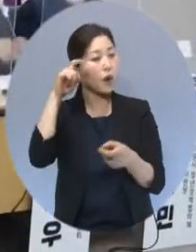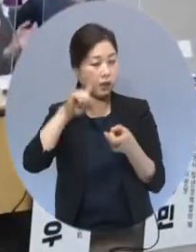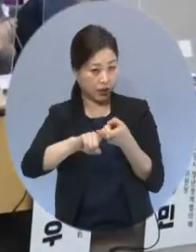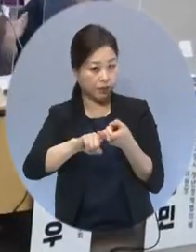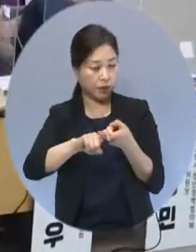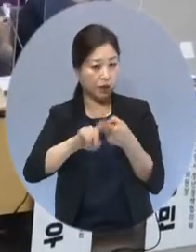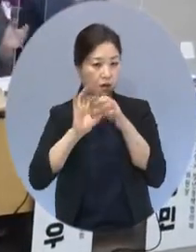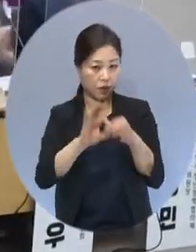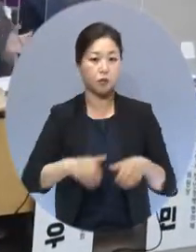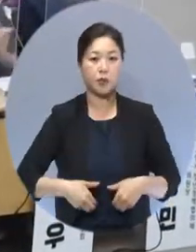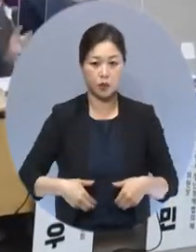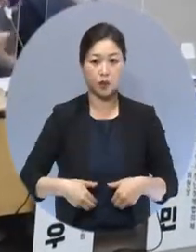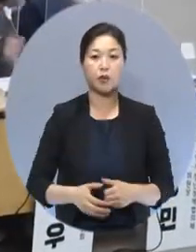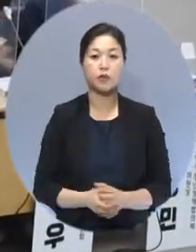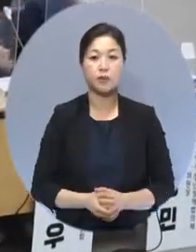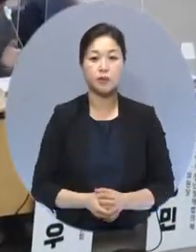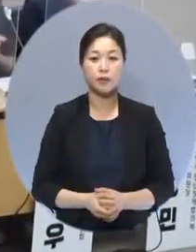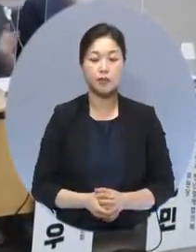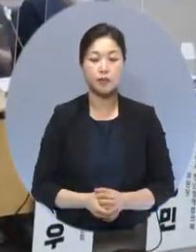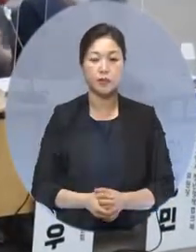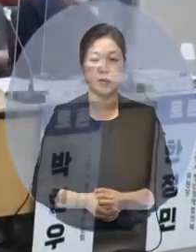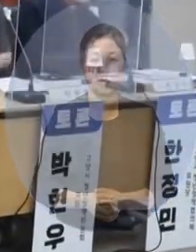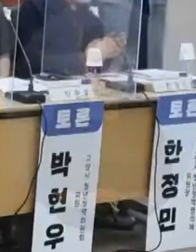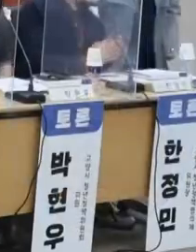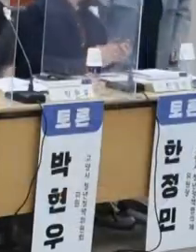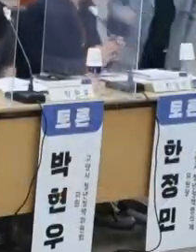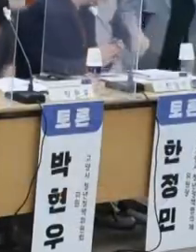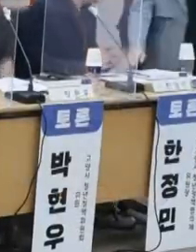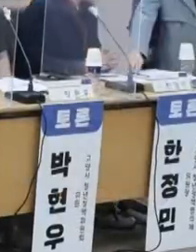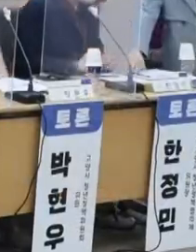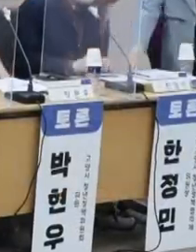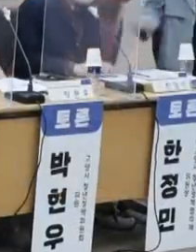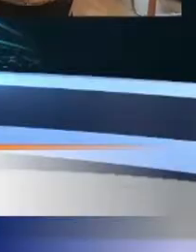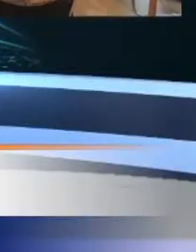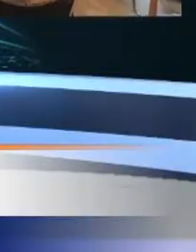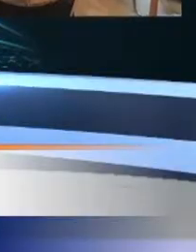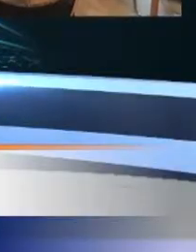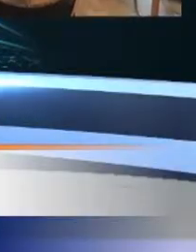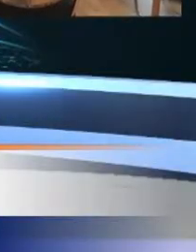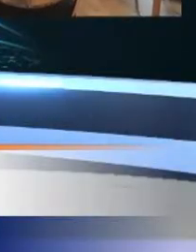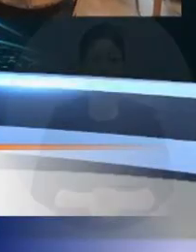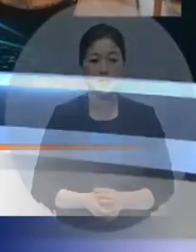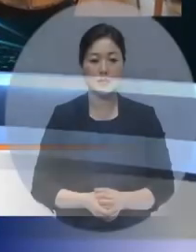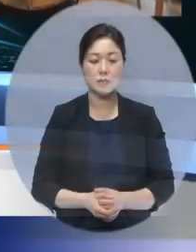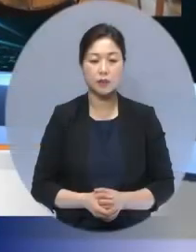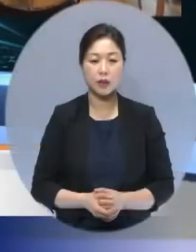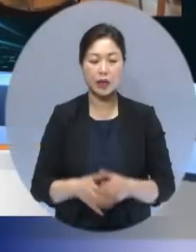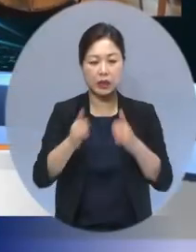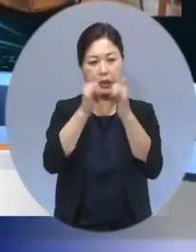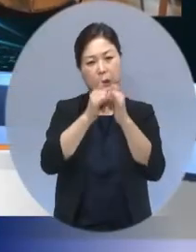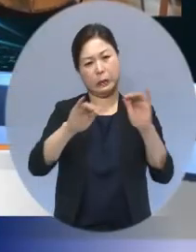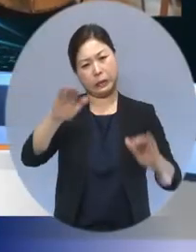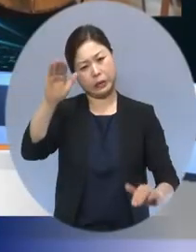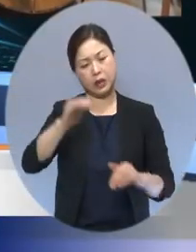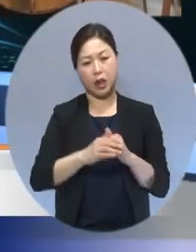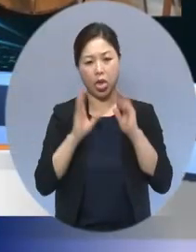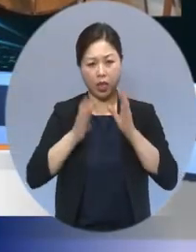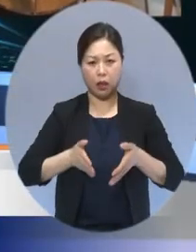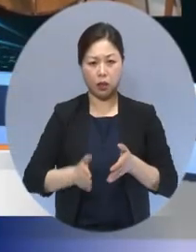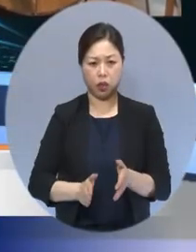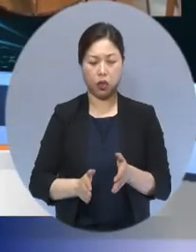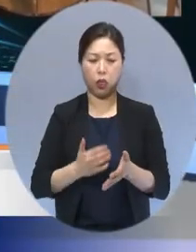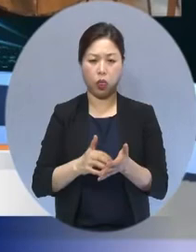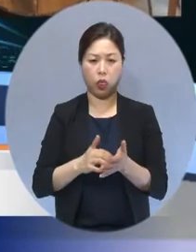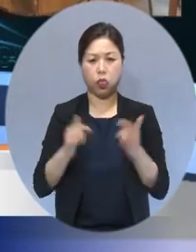필요한 때입니다. 복지TV 경기방송 권용찬입니다. 사회 양극화와 저출산, 고령화